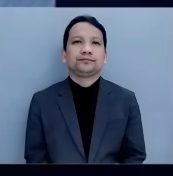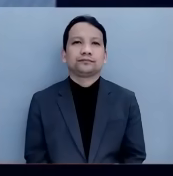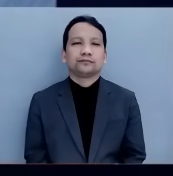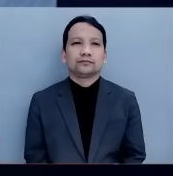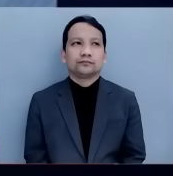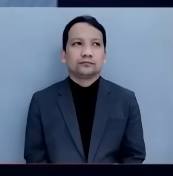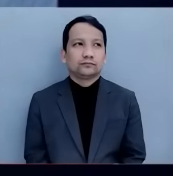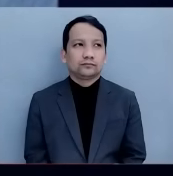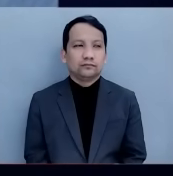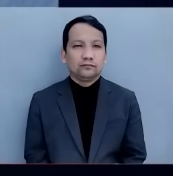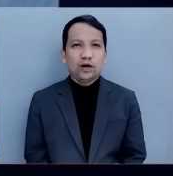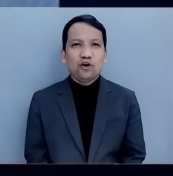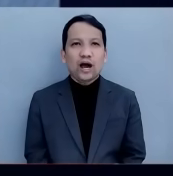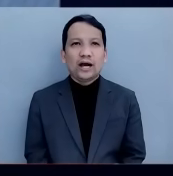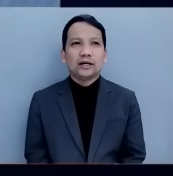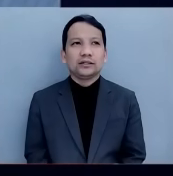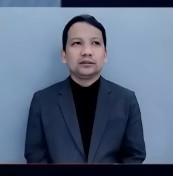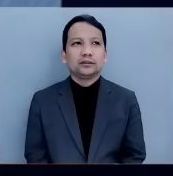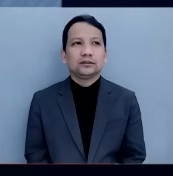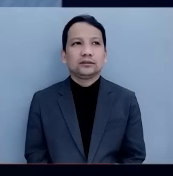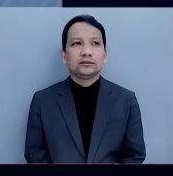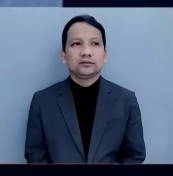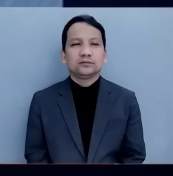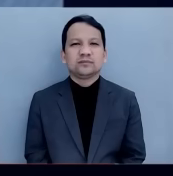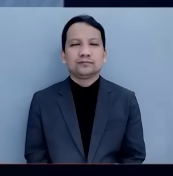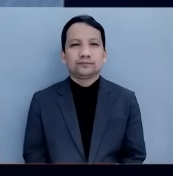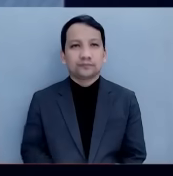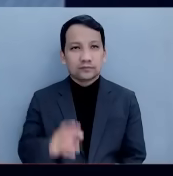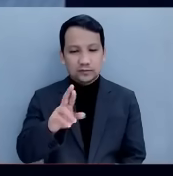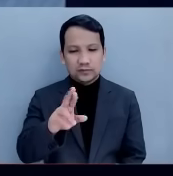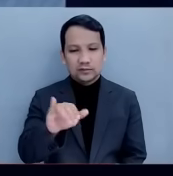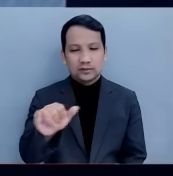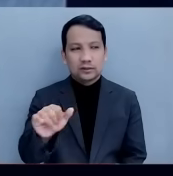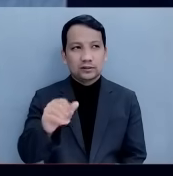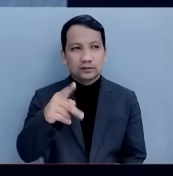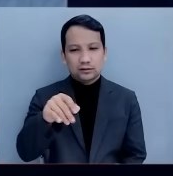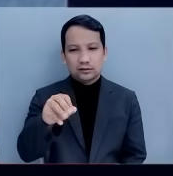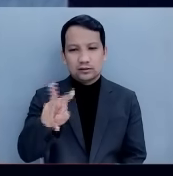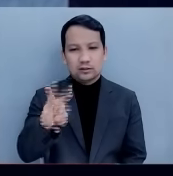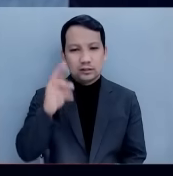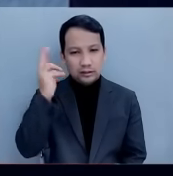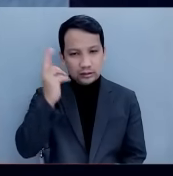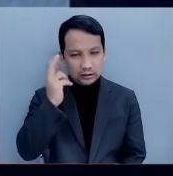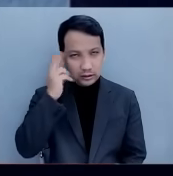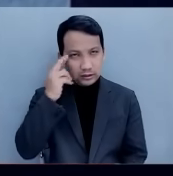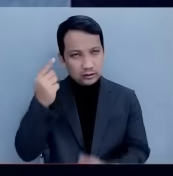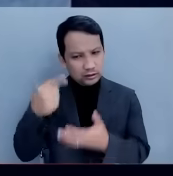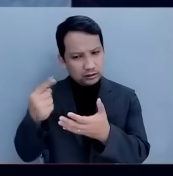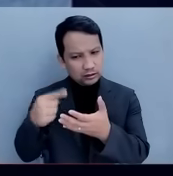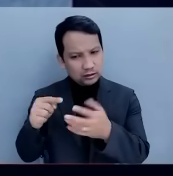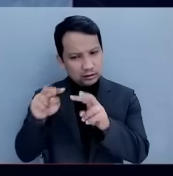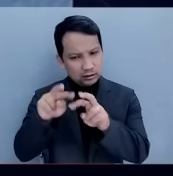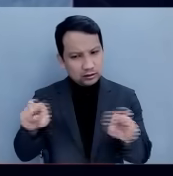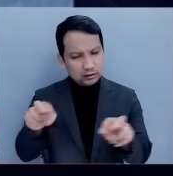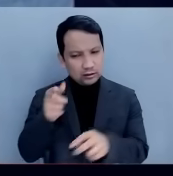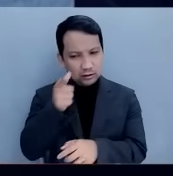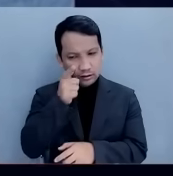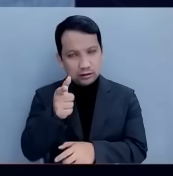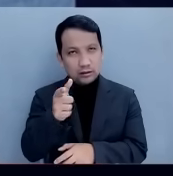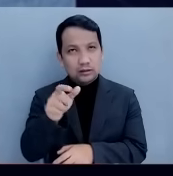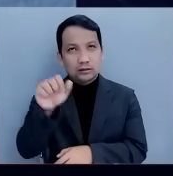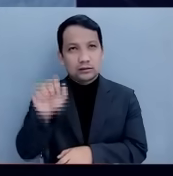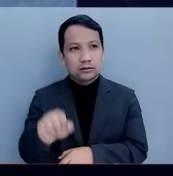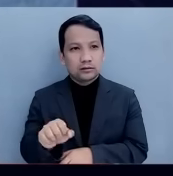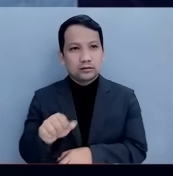Sa latest tweet ng security expert na si Ray Powell, sinabi niyang 3 research o survey ships ng China ang nasa silangang bahagi